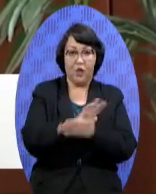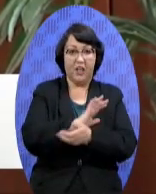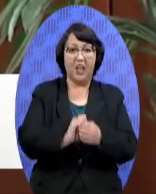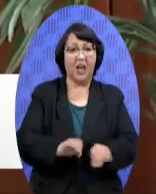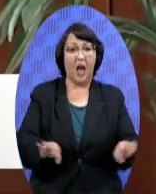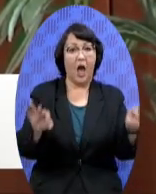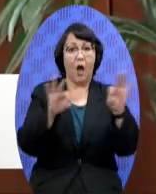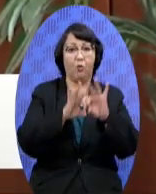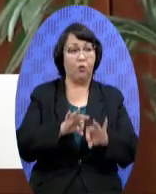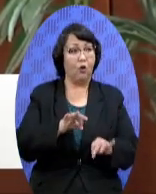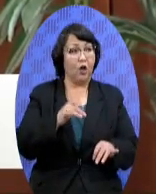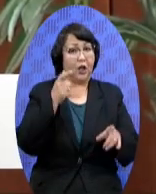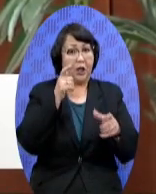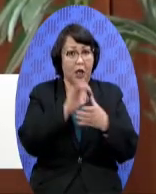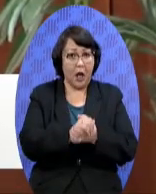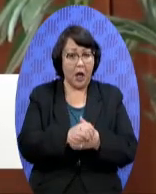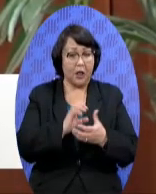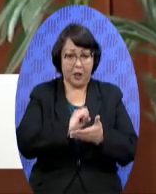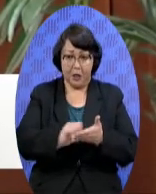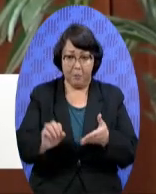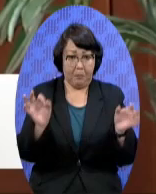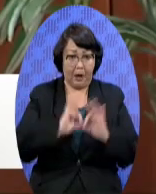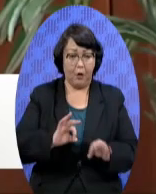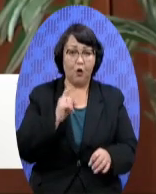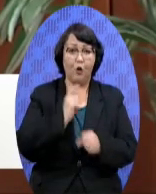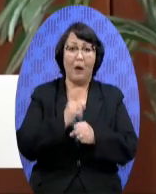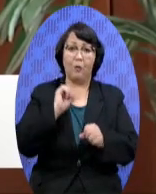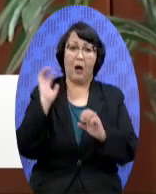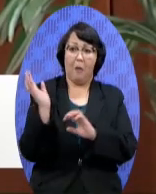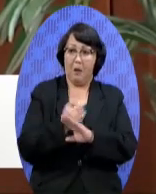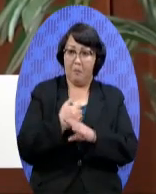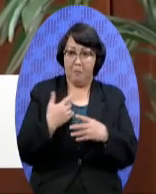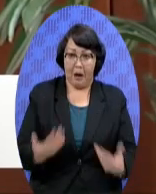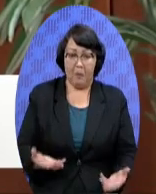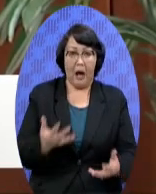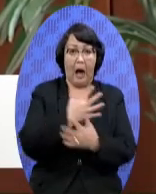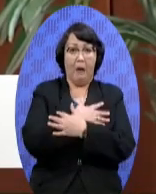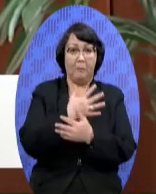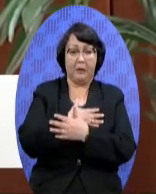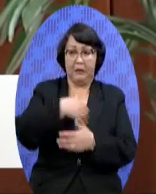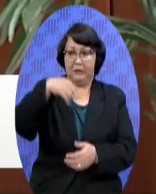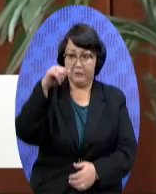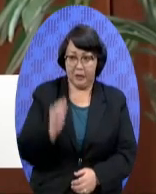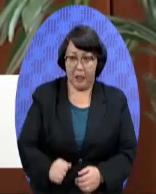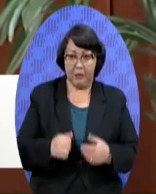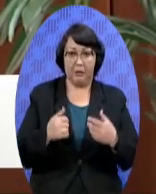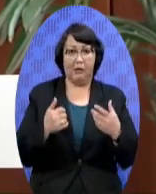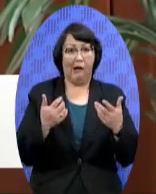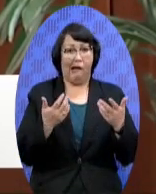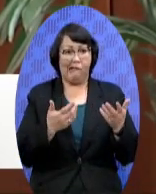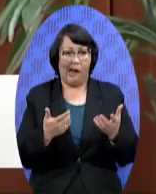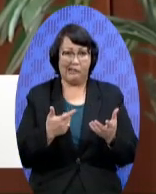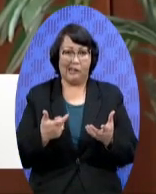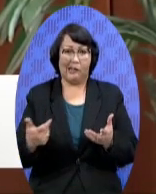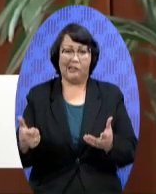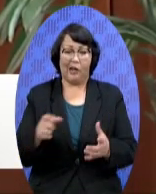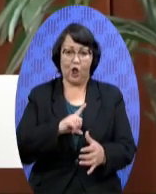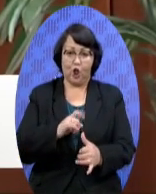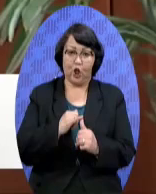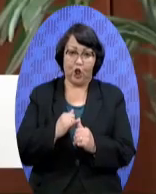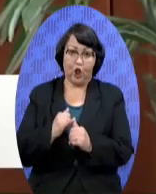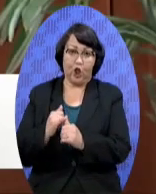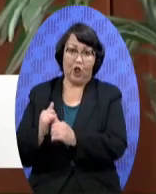хөдөлмөрийн аюулгүй байдал, амралт, оо цалин гэдэг нэг хөдөлмөрийн хуулиар зохицуулсан бүх зохицуултаас хасагдаж авчиж байгаа байхгүй